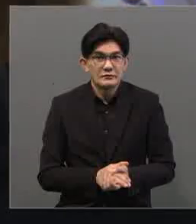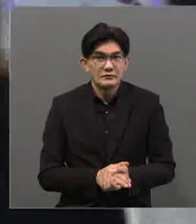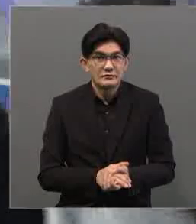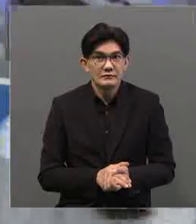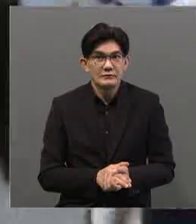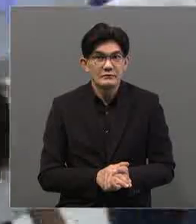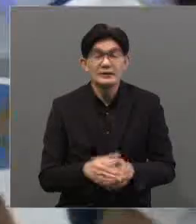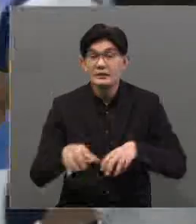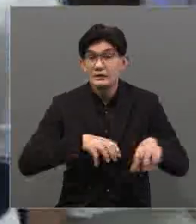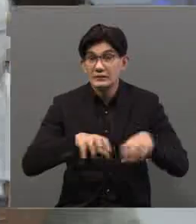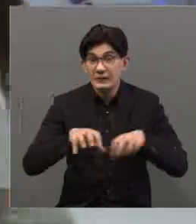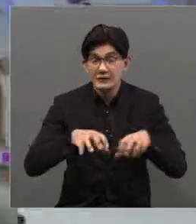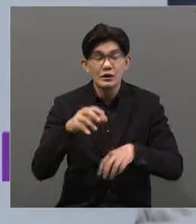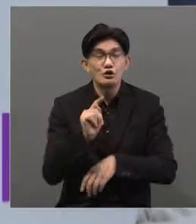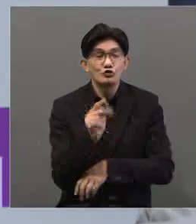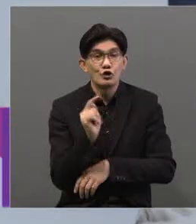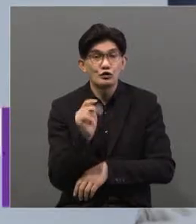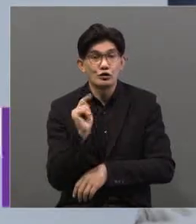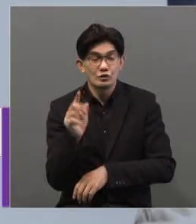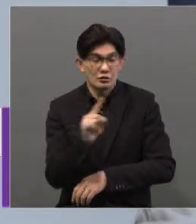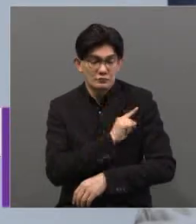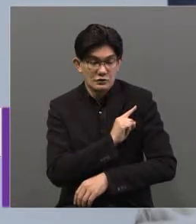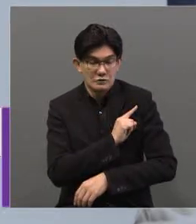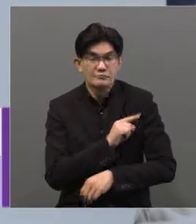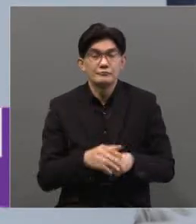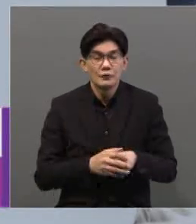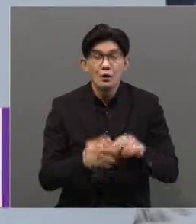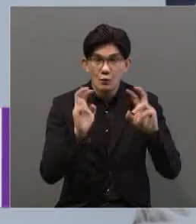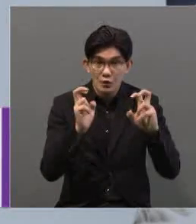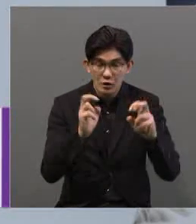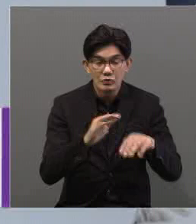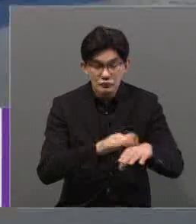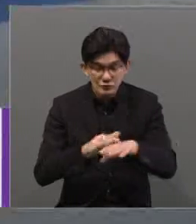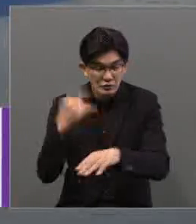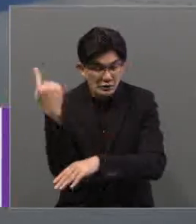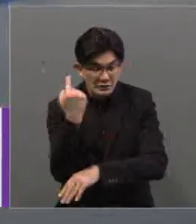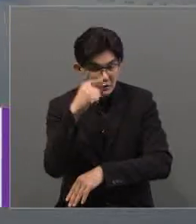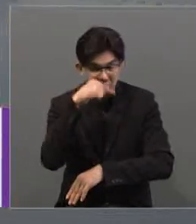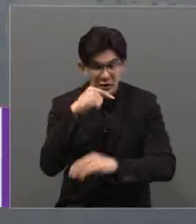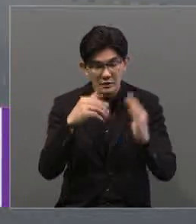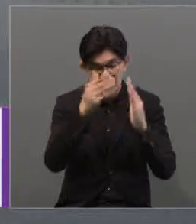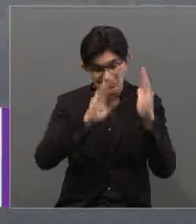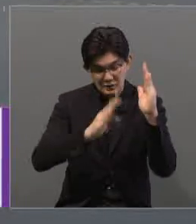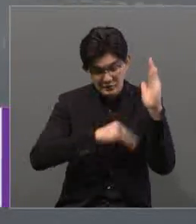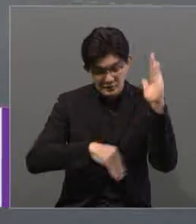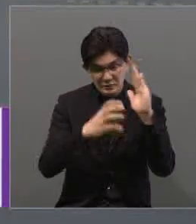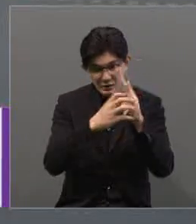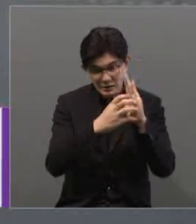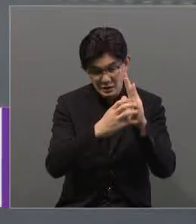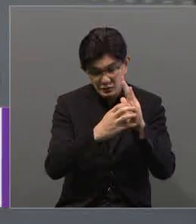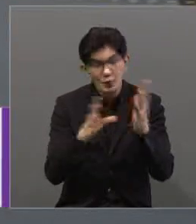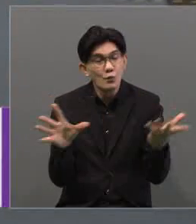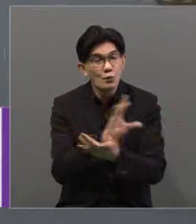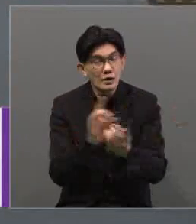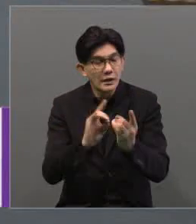โดยงานนี้นะคะจัดขึ้นโดยการท่องเที่ยวแห่งประเทศไทยภายใต้แนวคิดชวนเที่ยวเมืองไทย5ภาคด้วยนวัตน